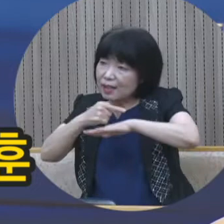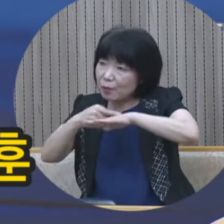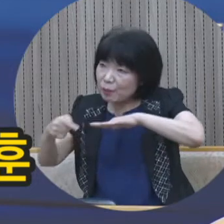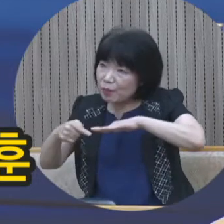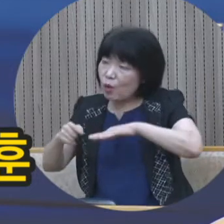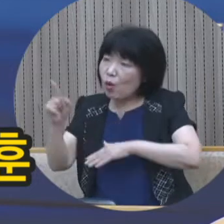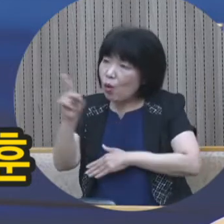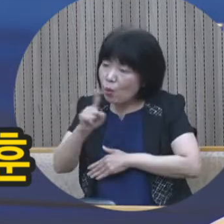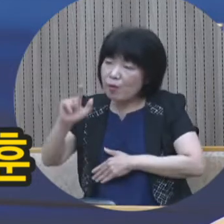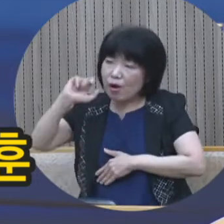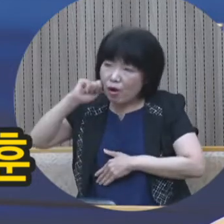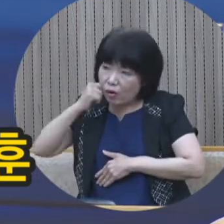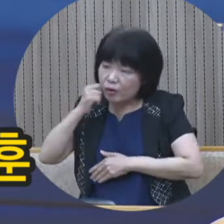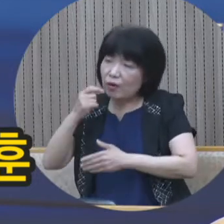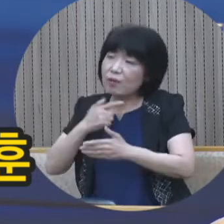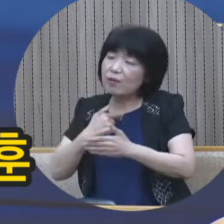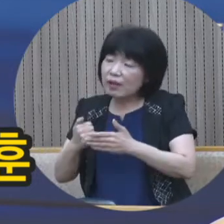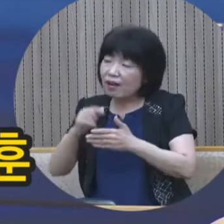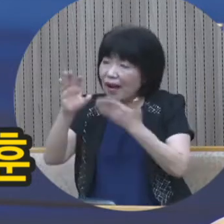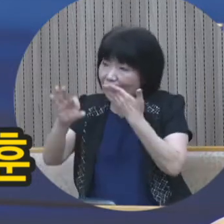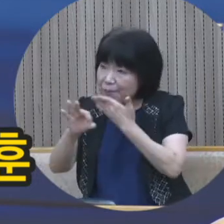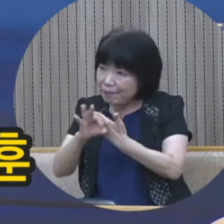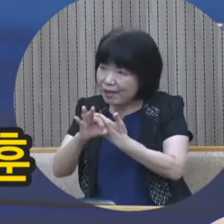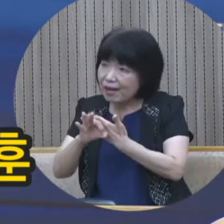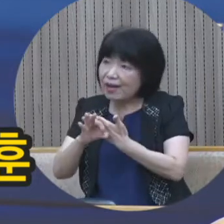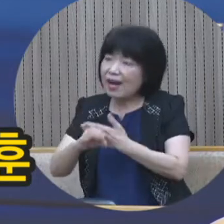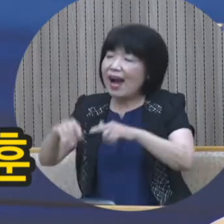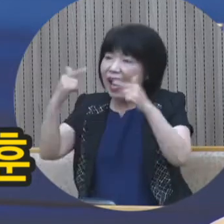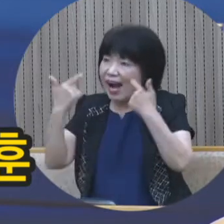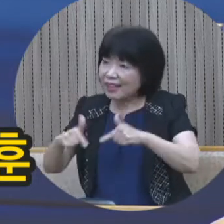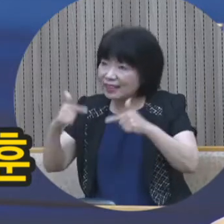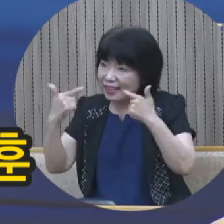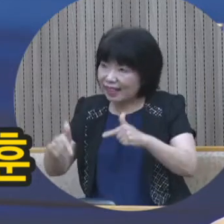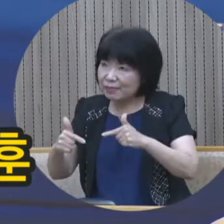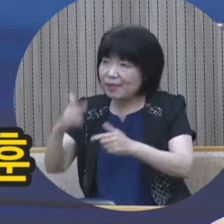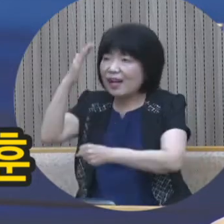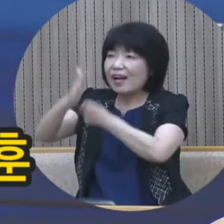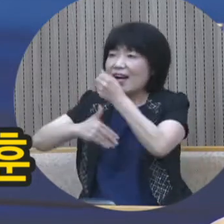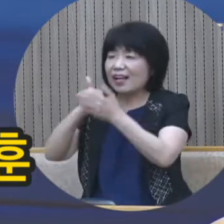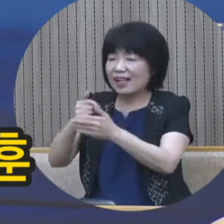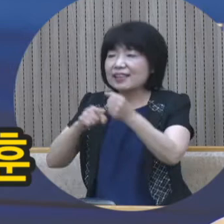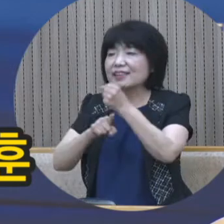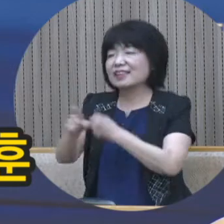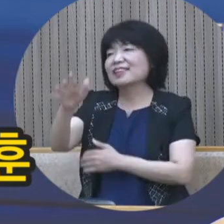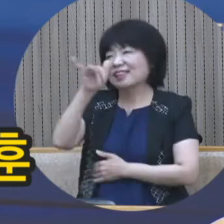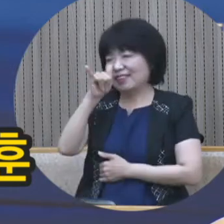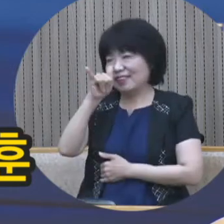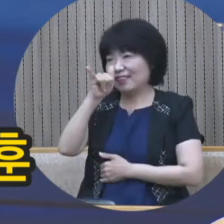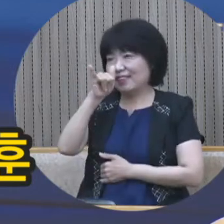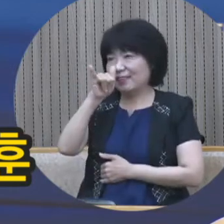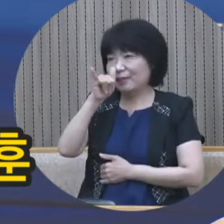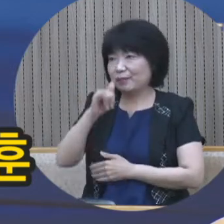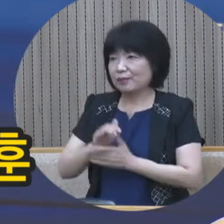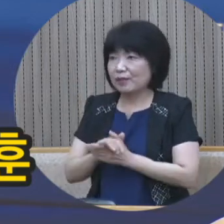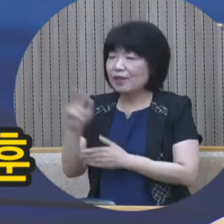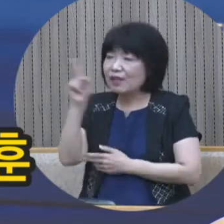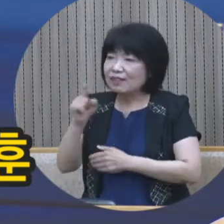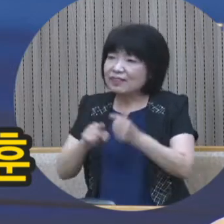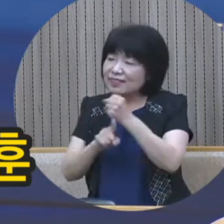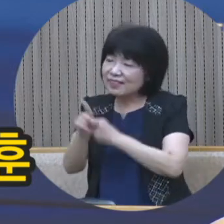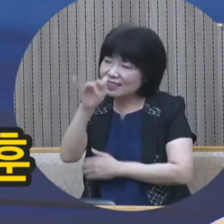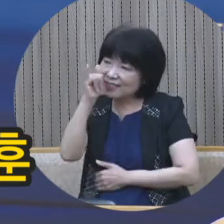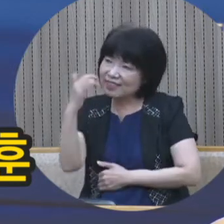민족이 어떤 어려움을 만날 때면 항상 하나님의 뜻이 있는 거예요. 어떤